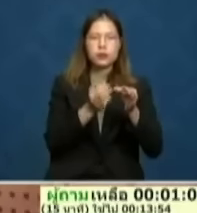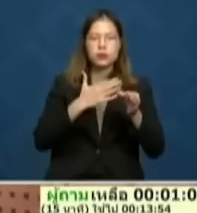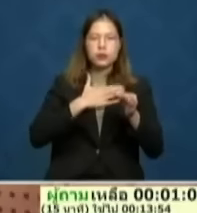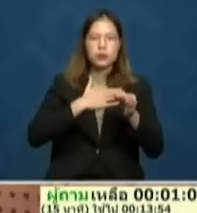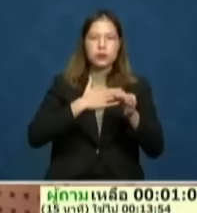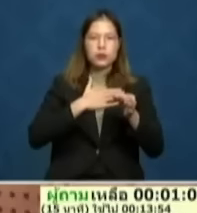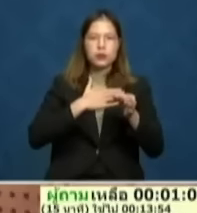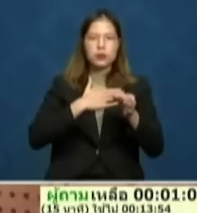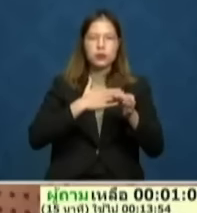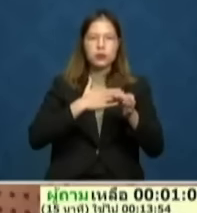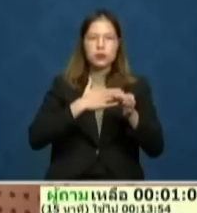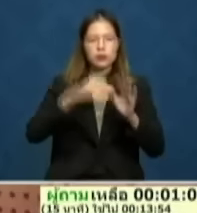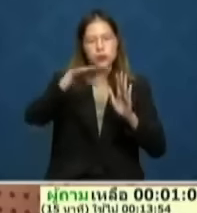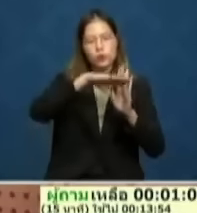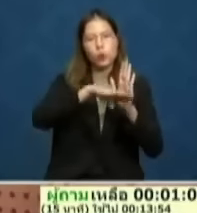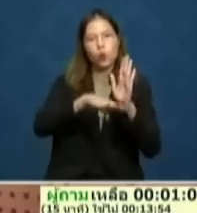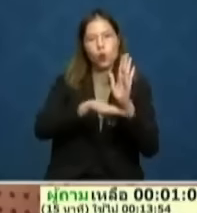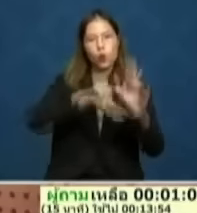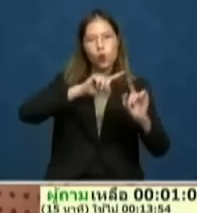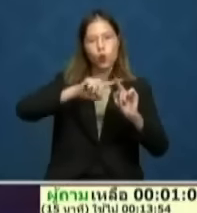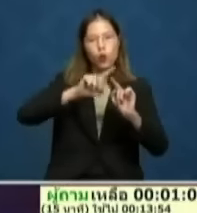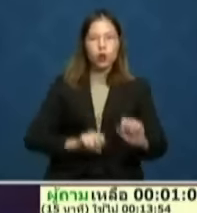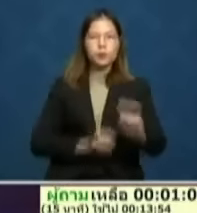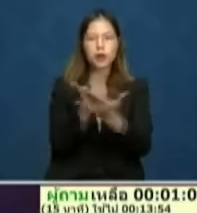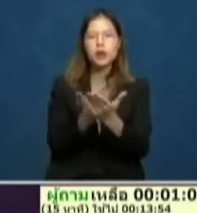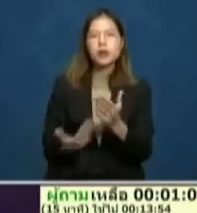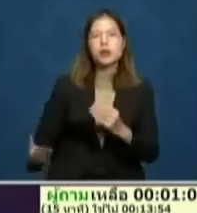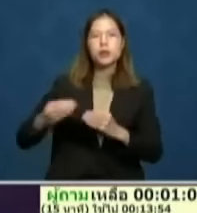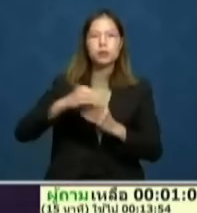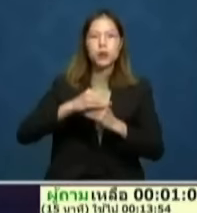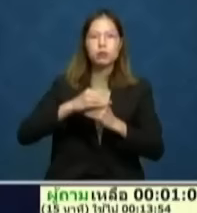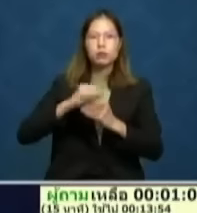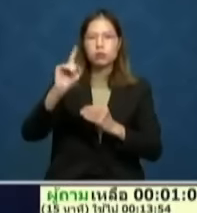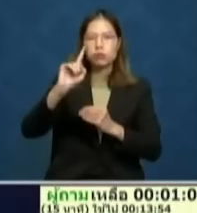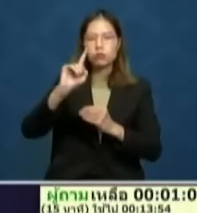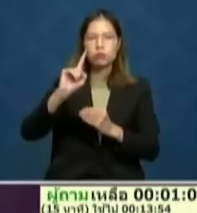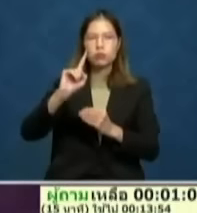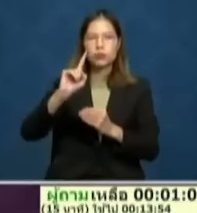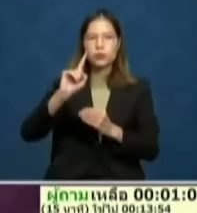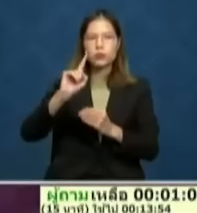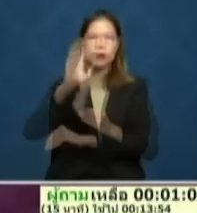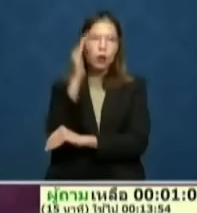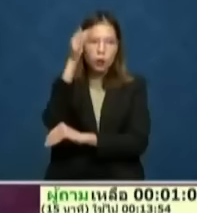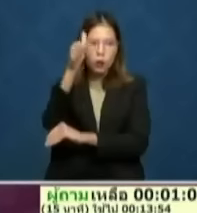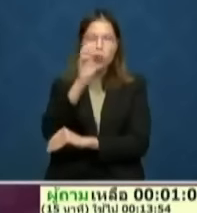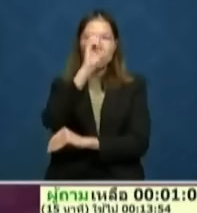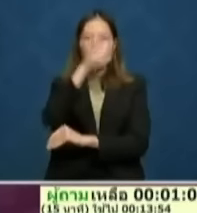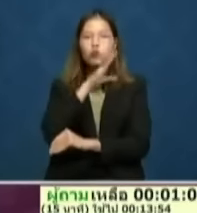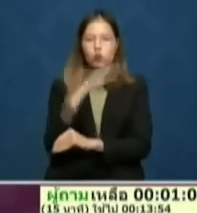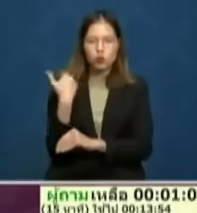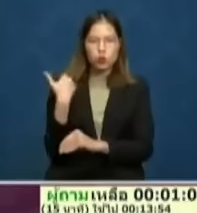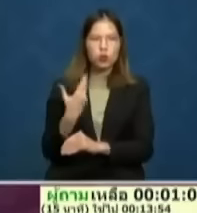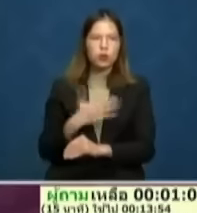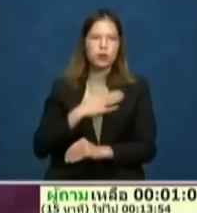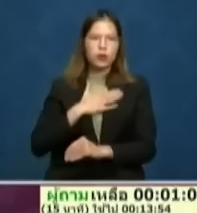ลน์ในการที่จะประกาศขึ้นค่าแรงขั้นต่ำนอกเหนือไปจากนี้อีกเมื่อไหร่ถ้าผมจะพูดอย่างเดียวว่า